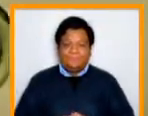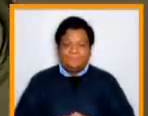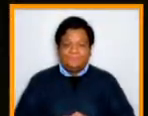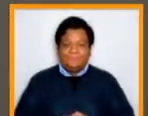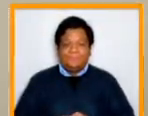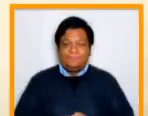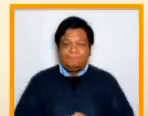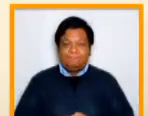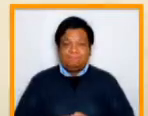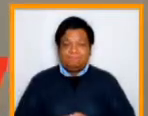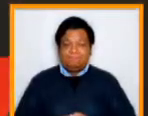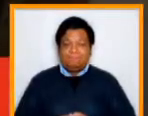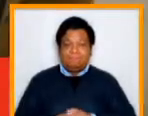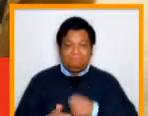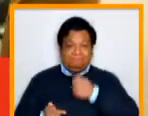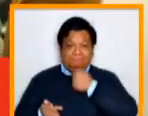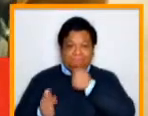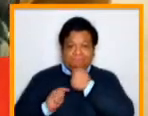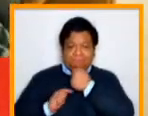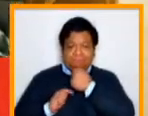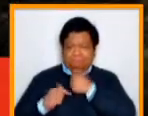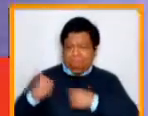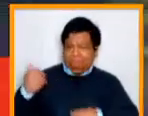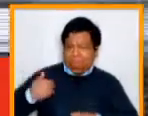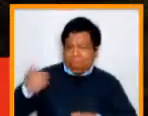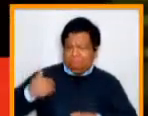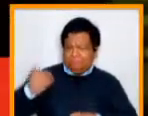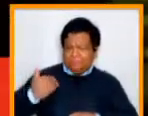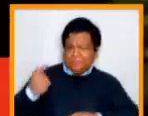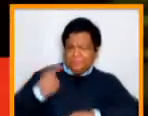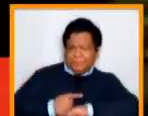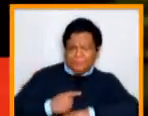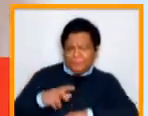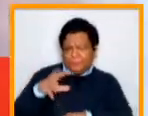Ilang araw ding hinulaan ang paglipat niya.